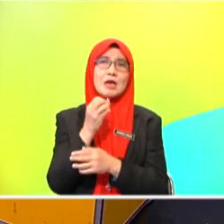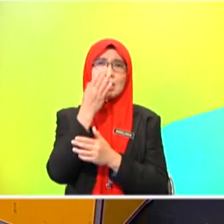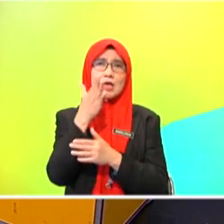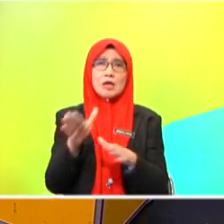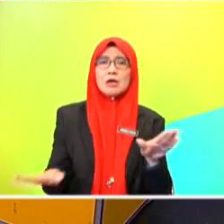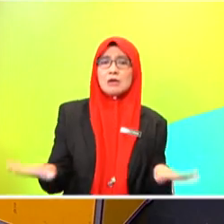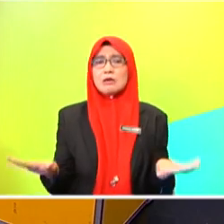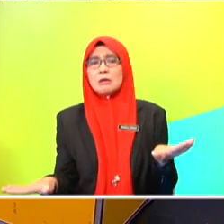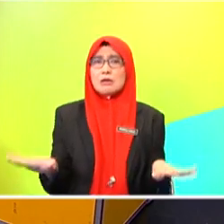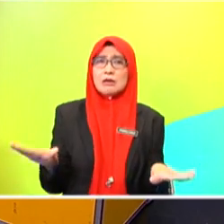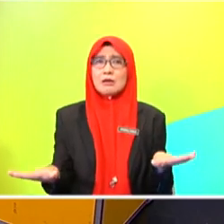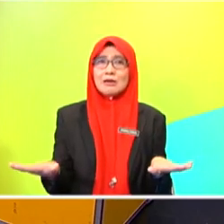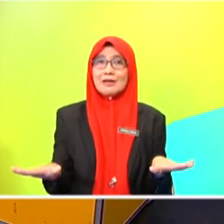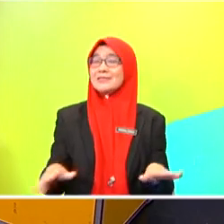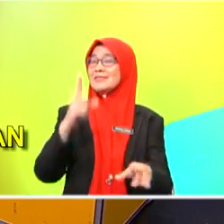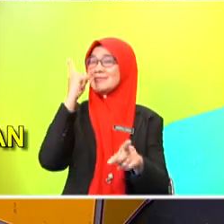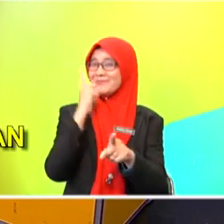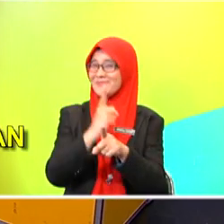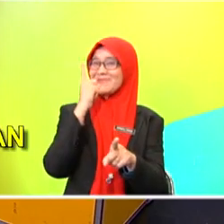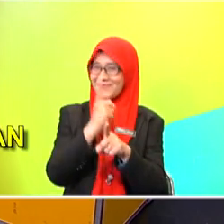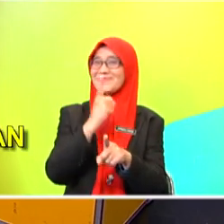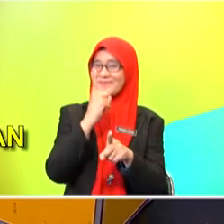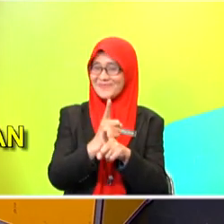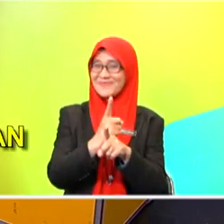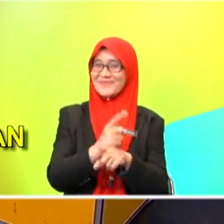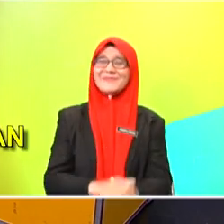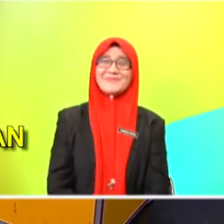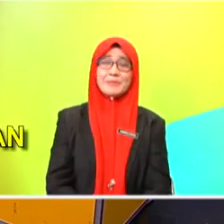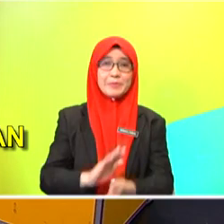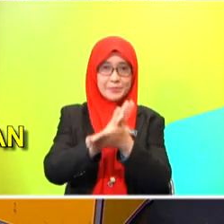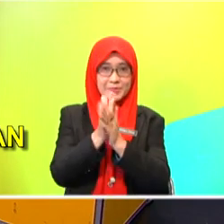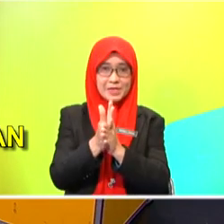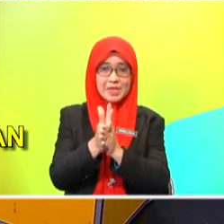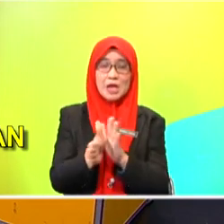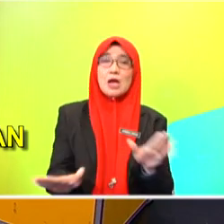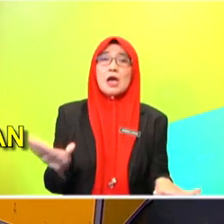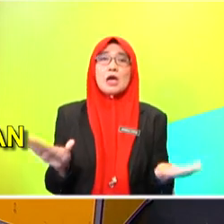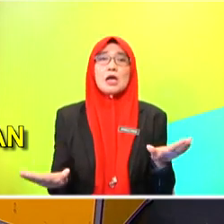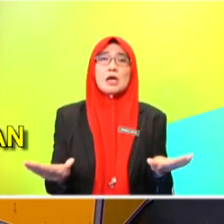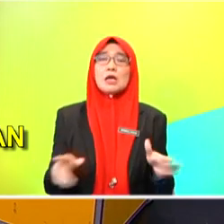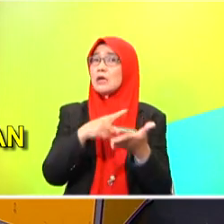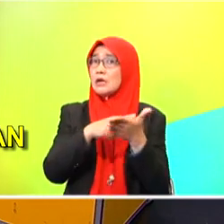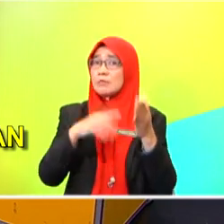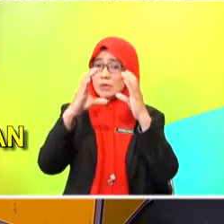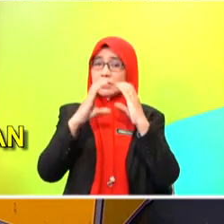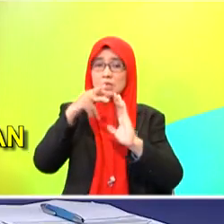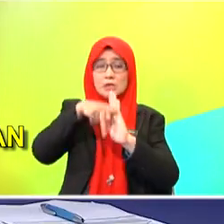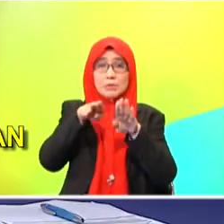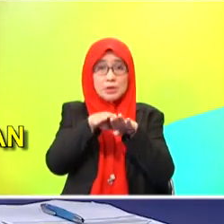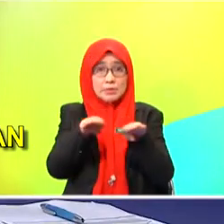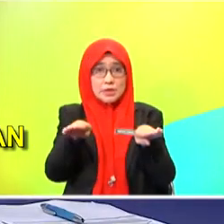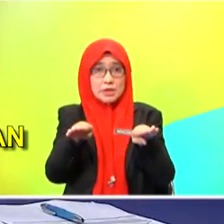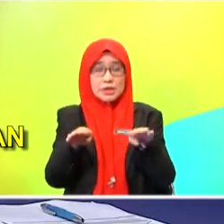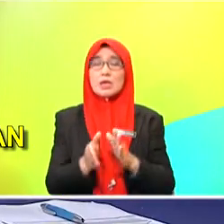Penguin macam dia ke? Betul, Ria. Penguin jawapannya. Jadi penguin Apakah cara pembiakannya, Ria? Penguin adalah